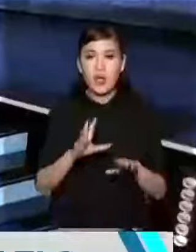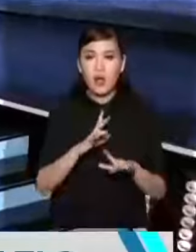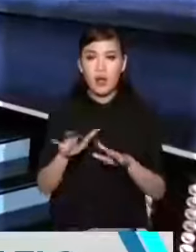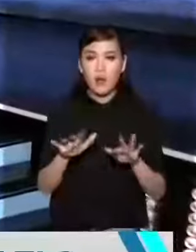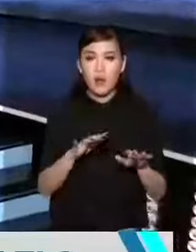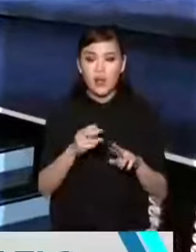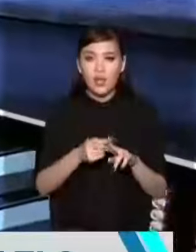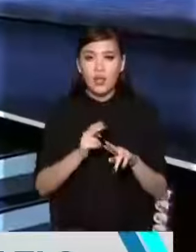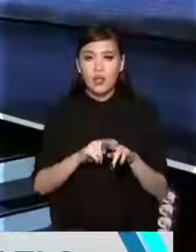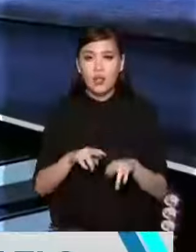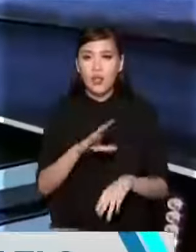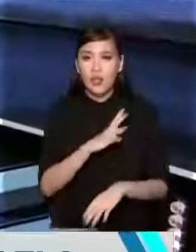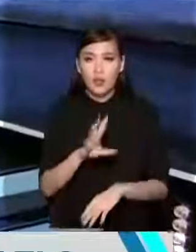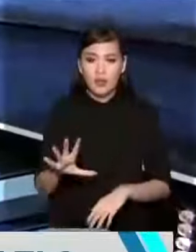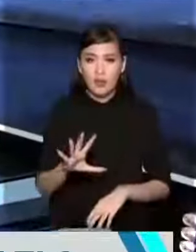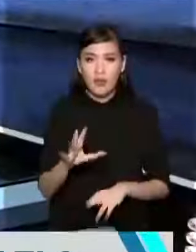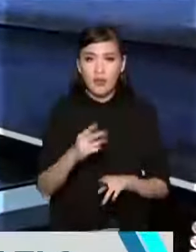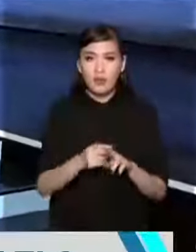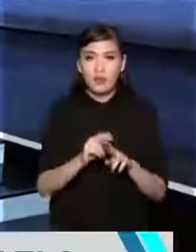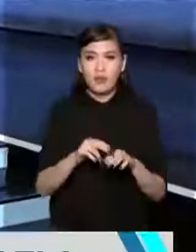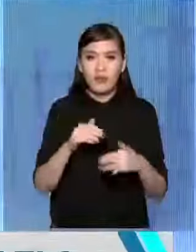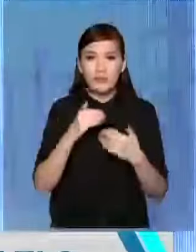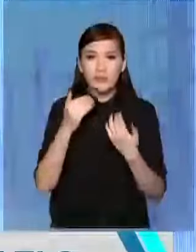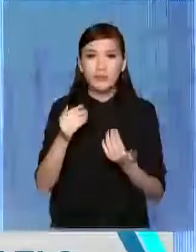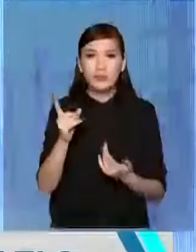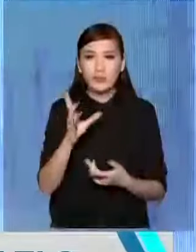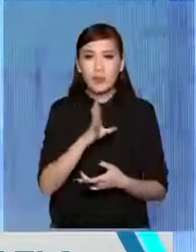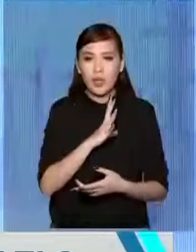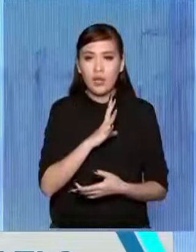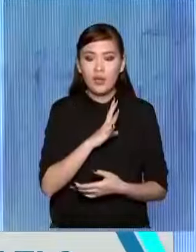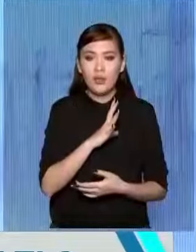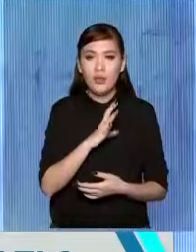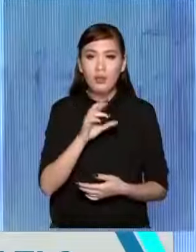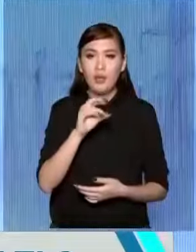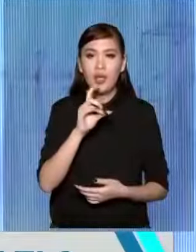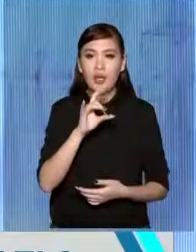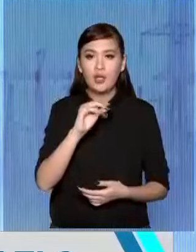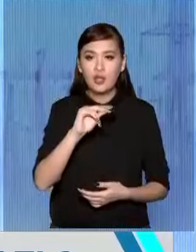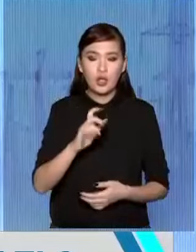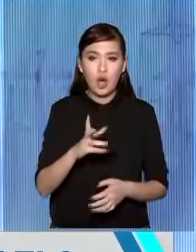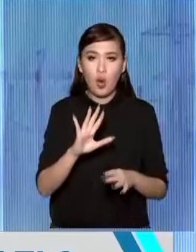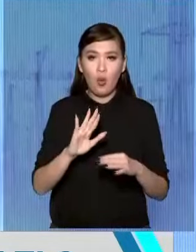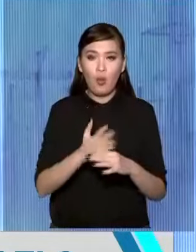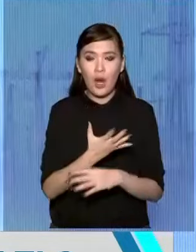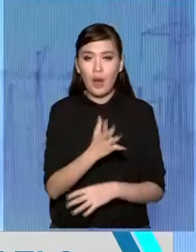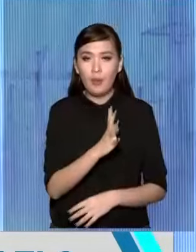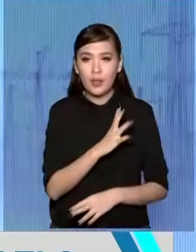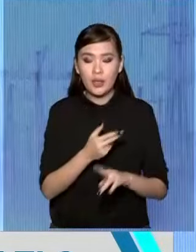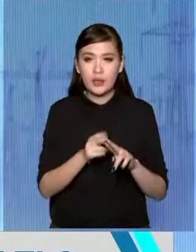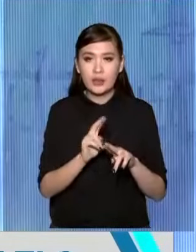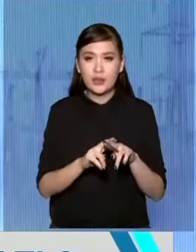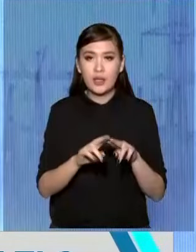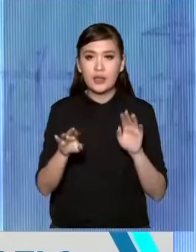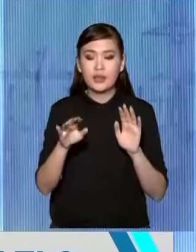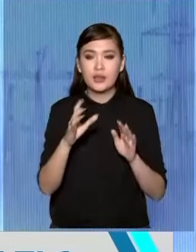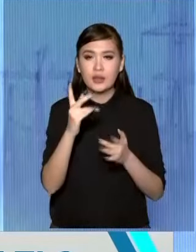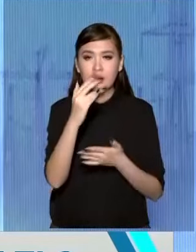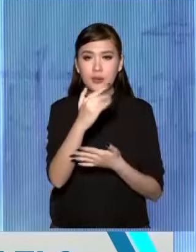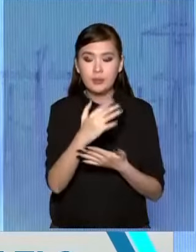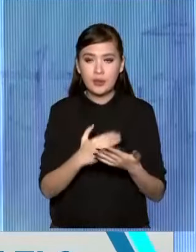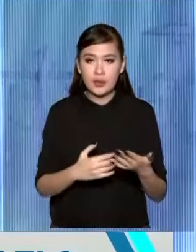являются стратегическими объектами. Они в свое время когда-то были в неком перечне, но потом их убрали с этого списка. Сегодня они такие